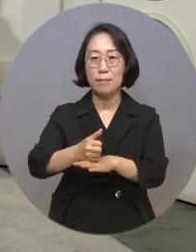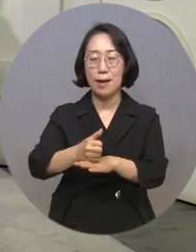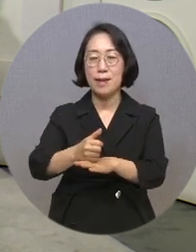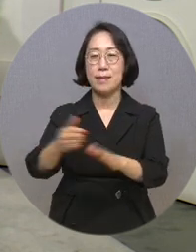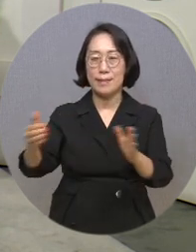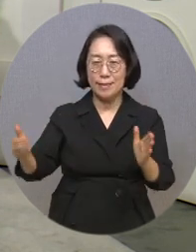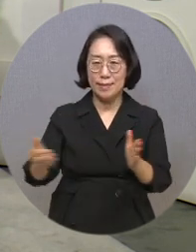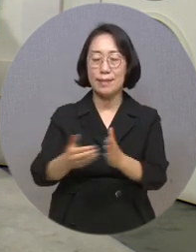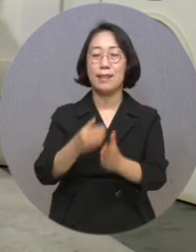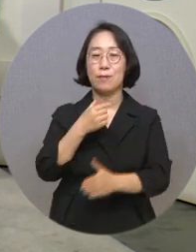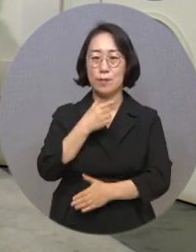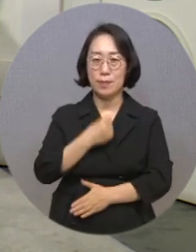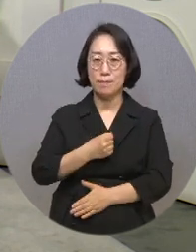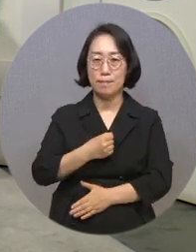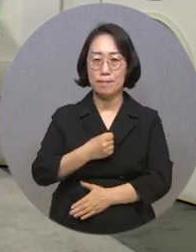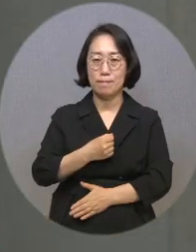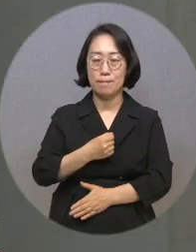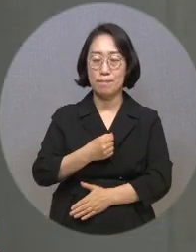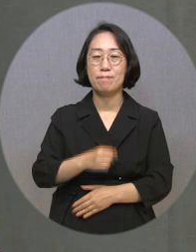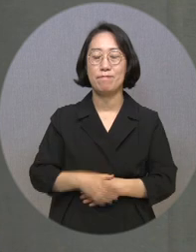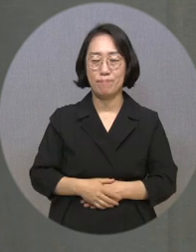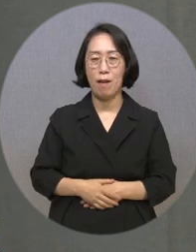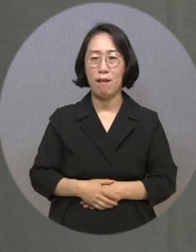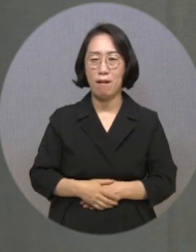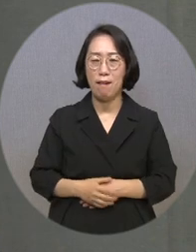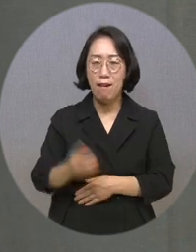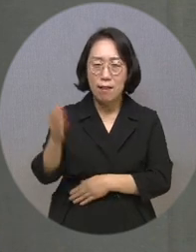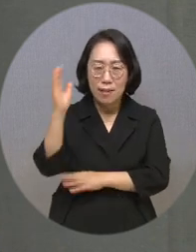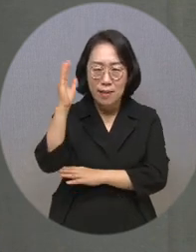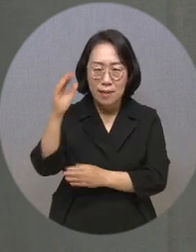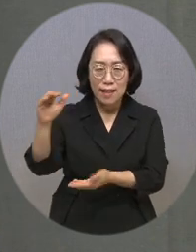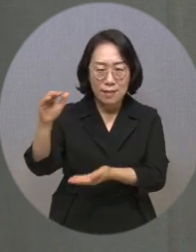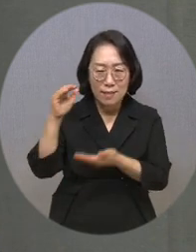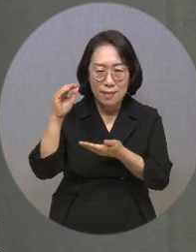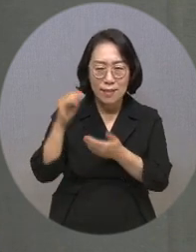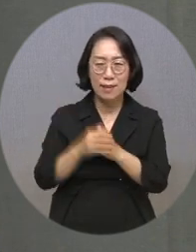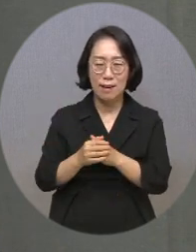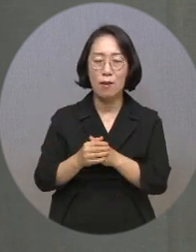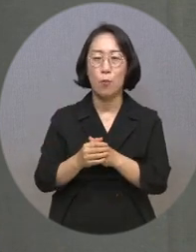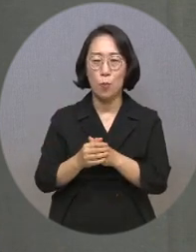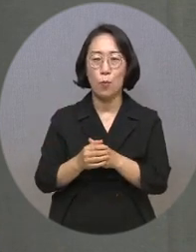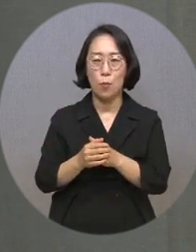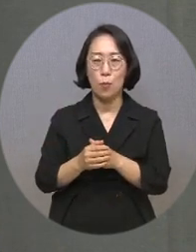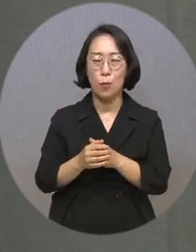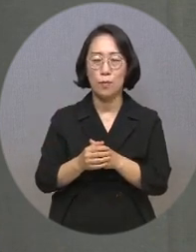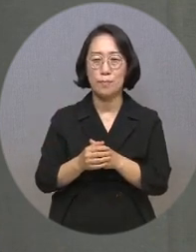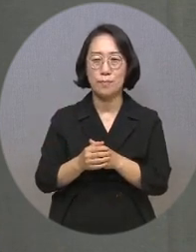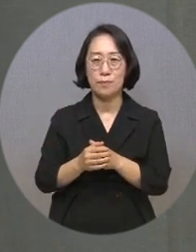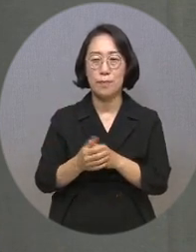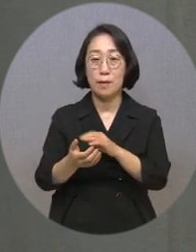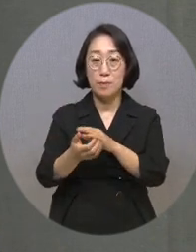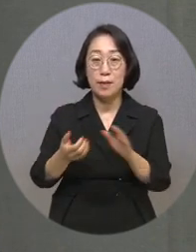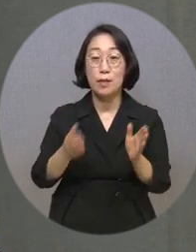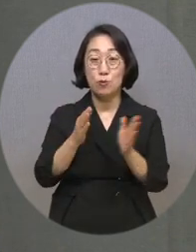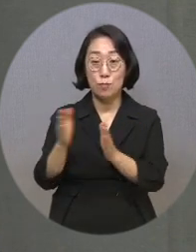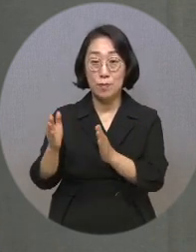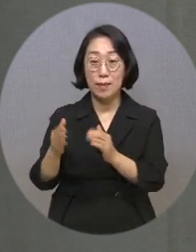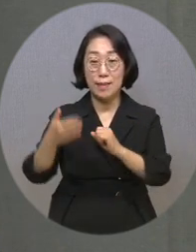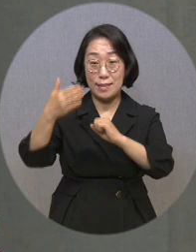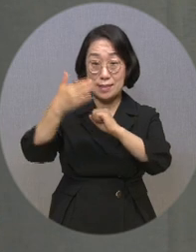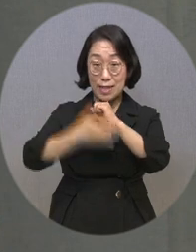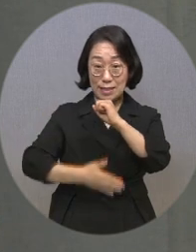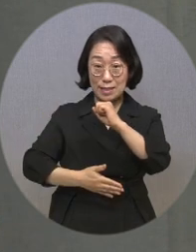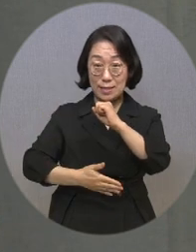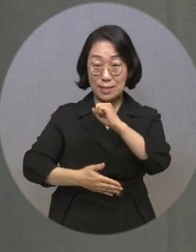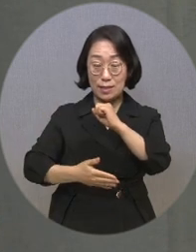있지요. 네. 지금 말씀을 듣고 보니까 그냥 지나갈 일이 아니어서 네. 준비된 사진